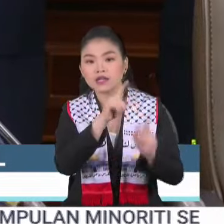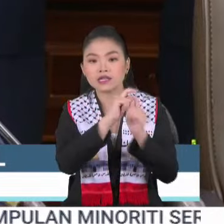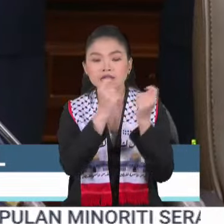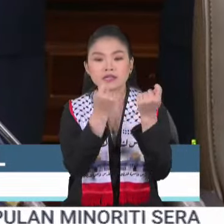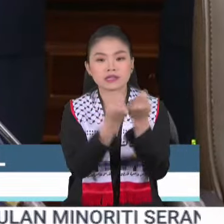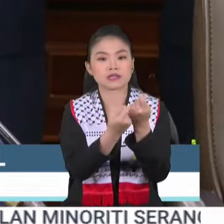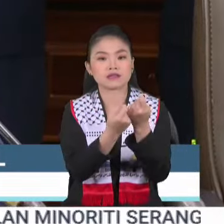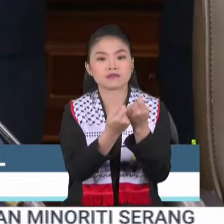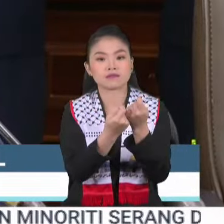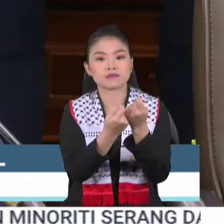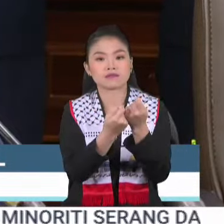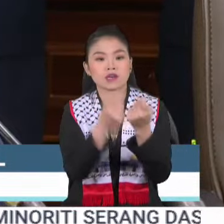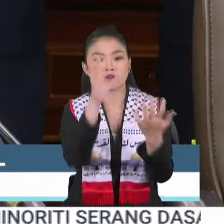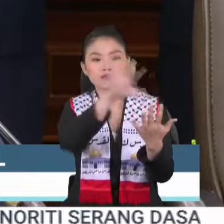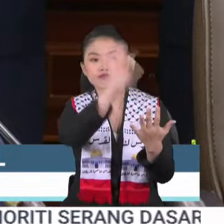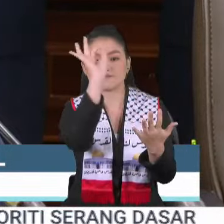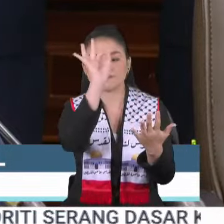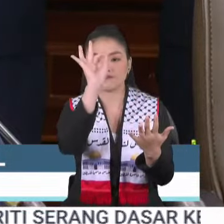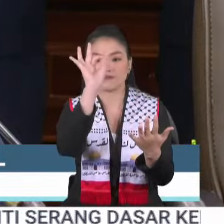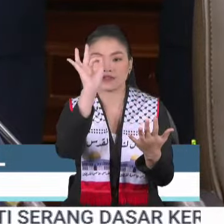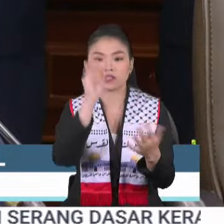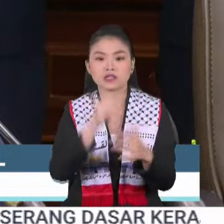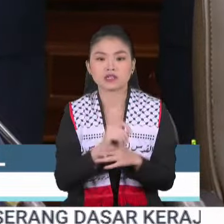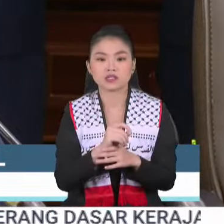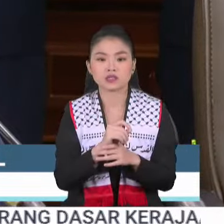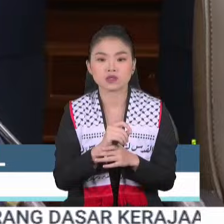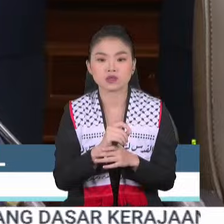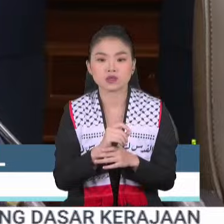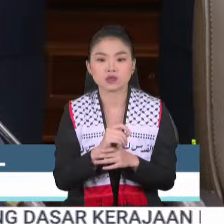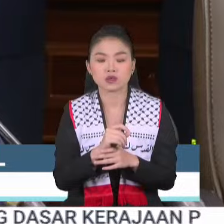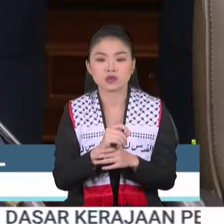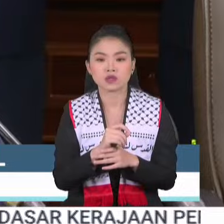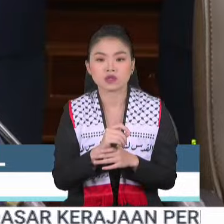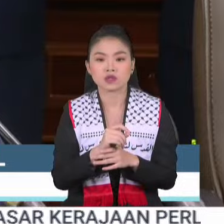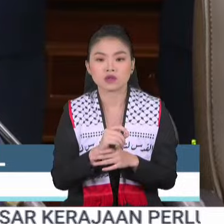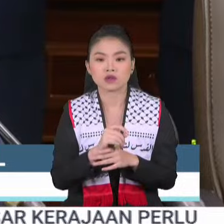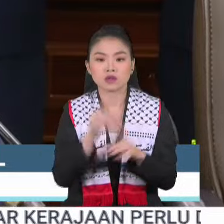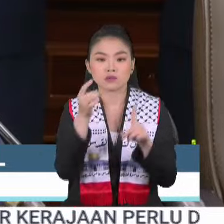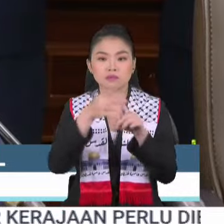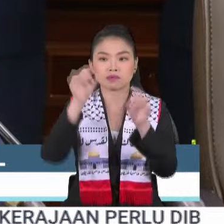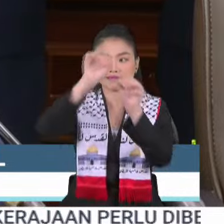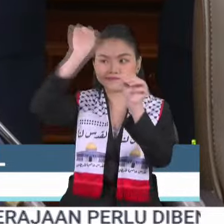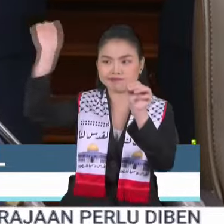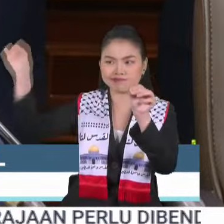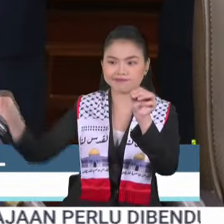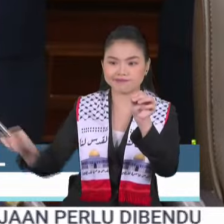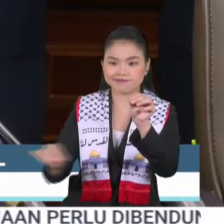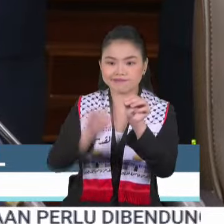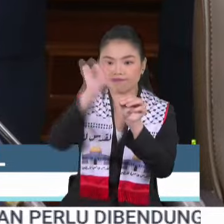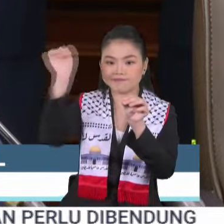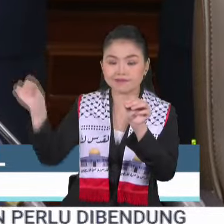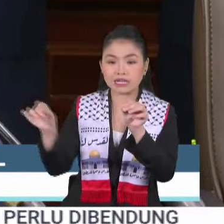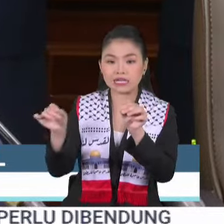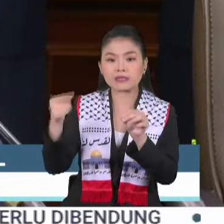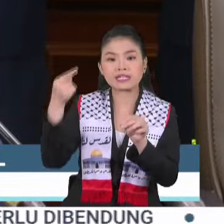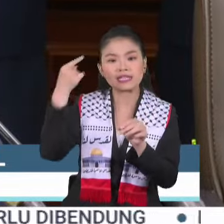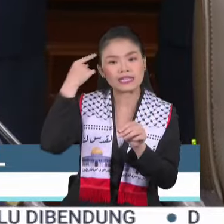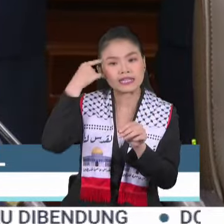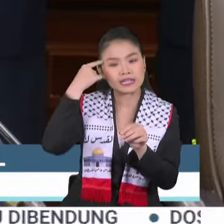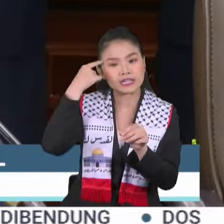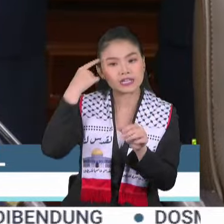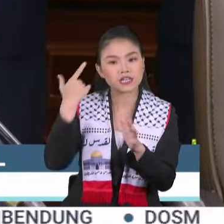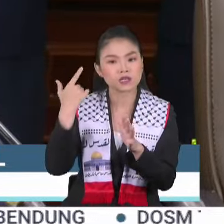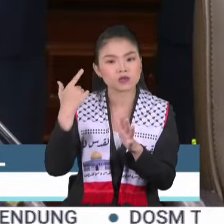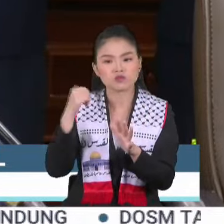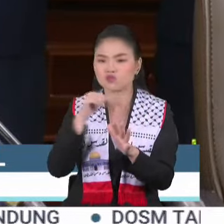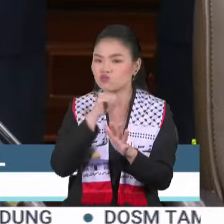telah menemukan sejumlah gegelung besi ataupun steel coil yang disyaki tidak diikrar dengan benar